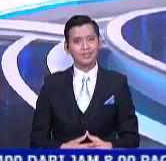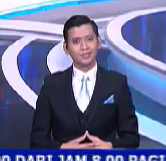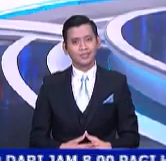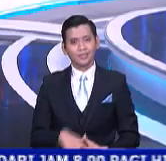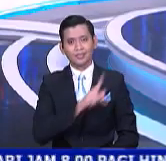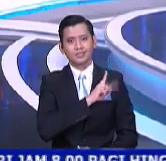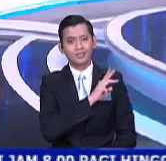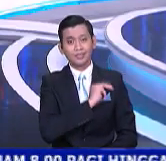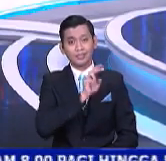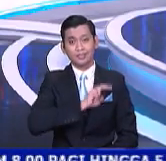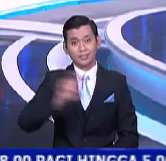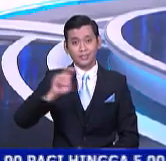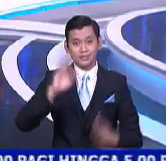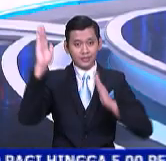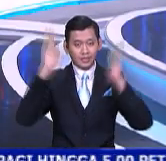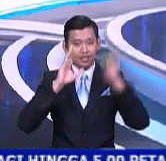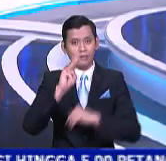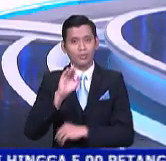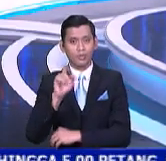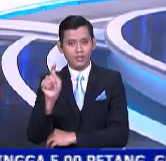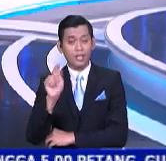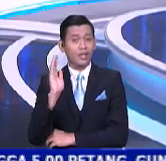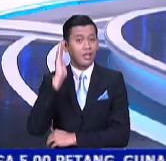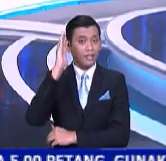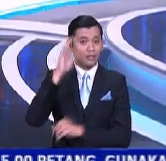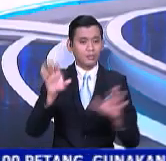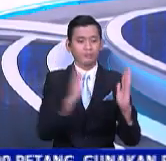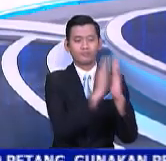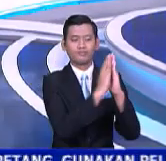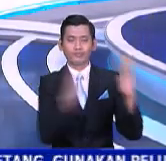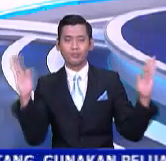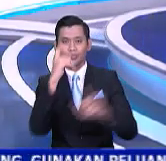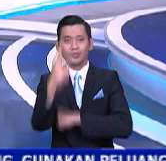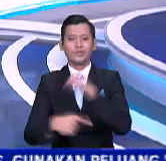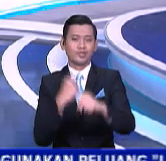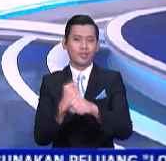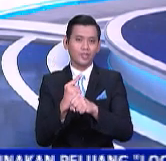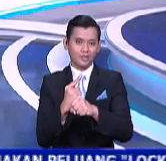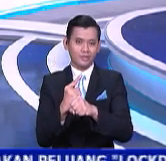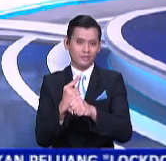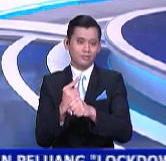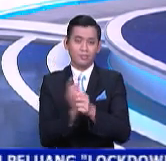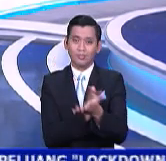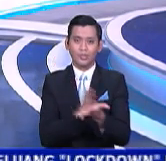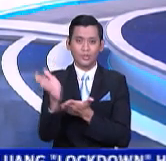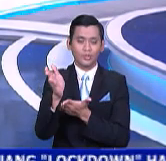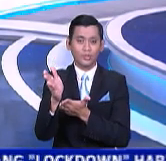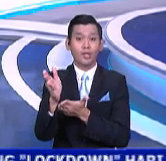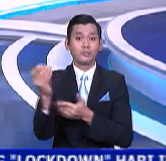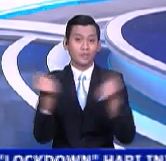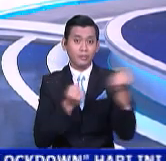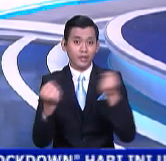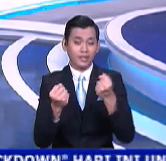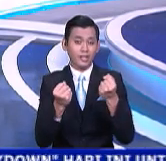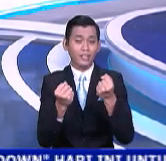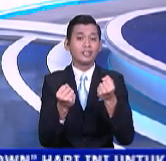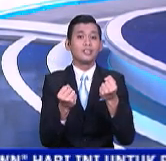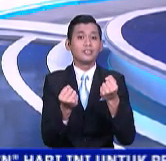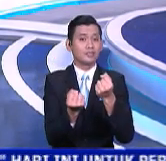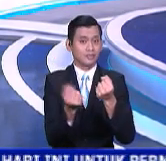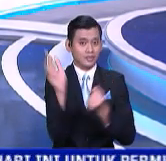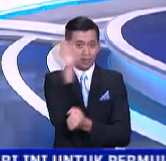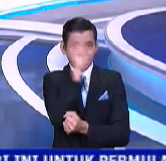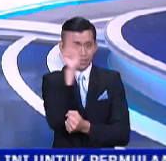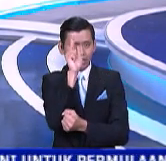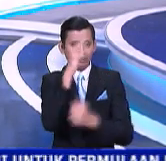Hai Kementerian pengangkutan Malaysia Mutia akan memberi telan jutaan satu tahun secara otomatik kepada kendaraan primatan awam yang